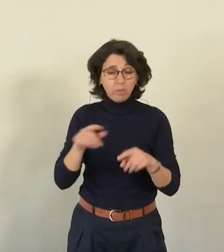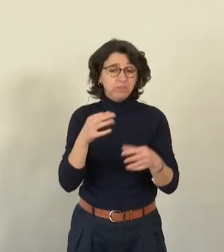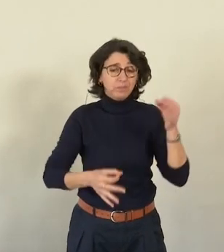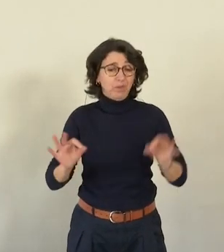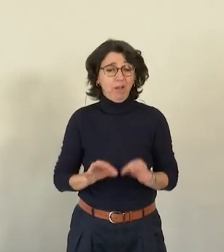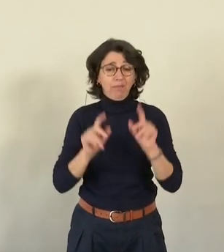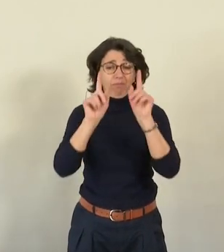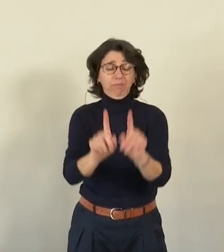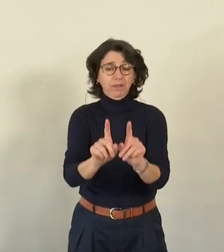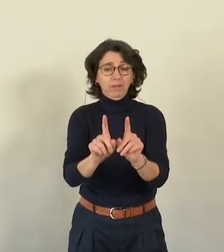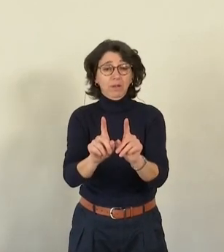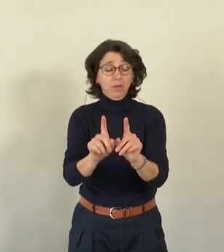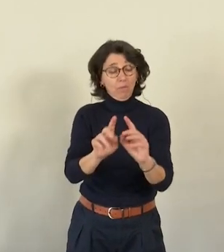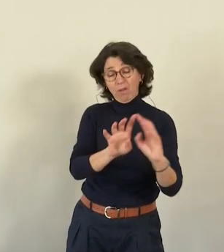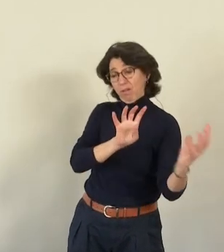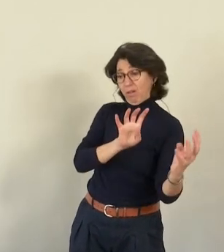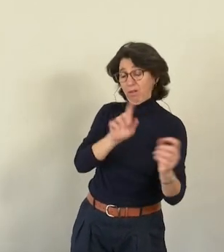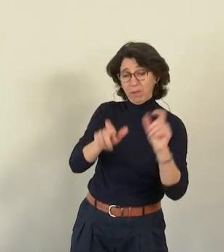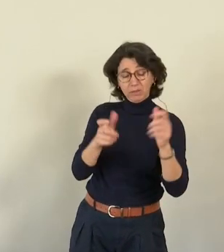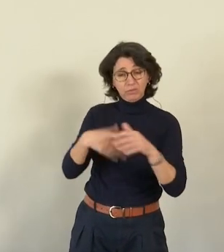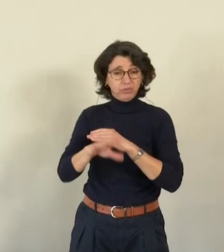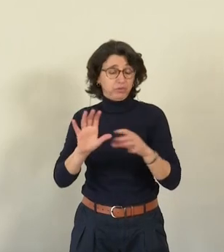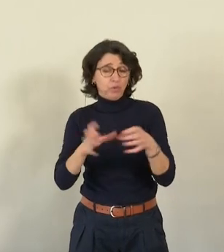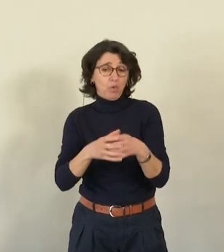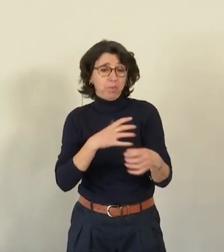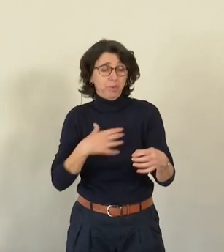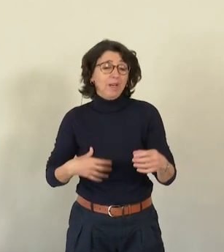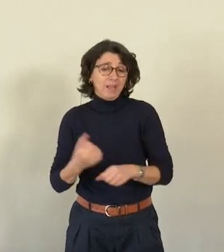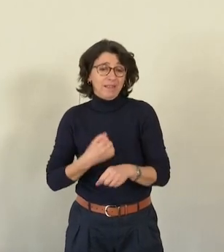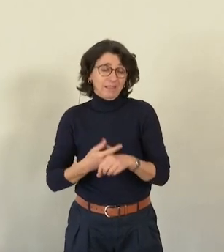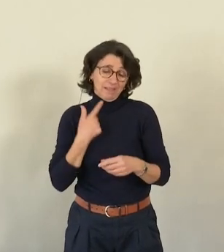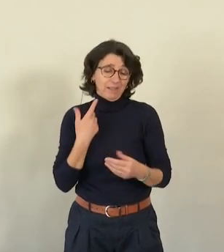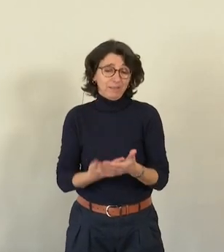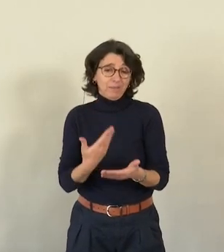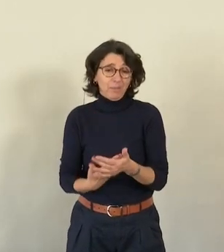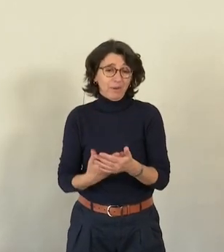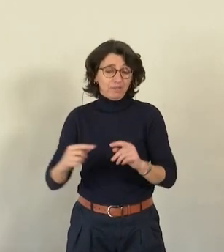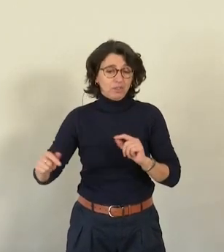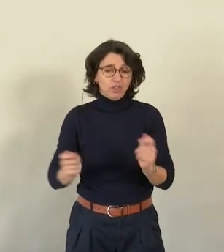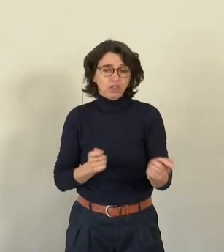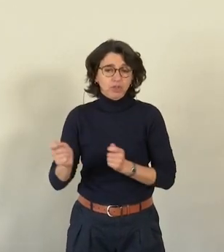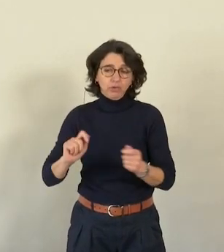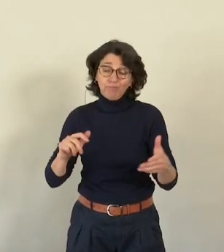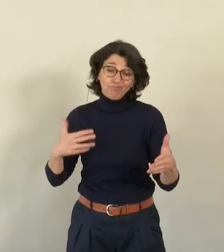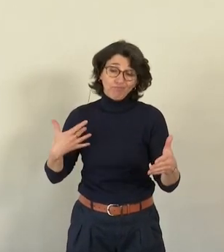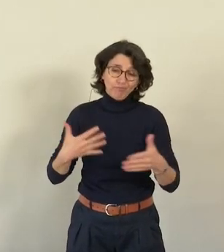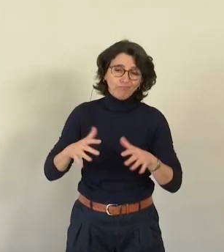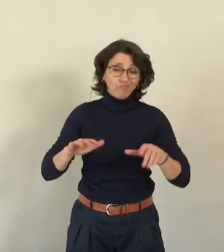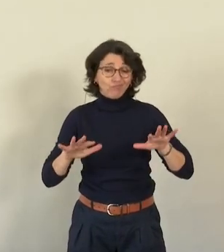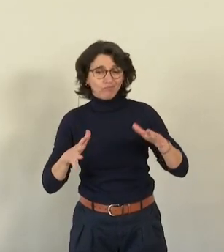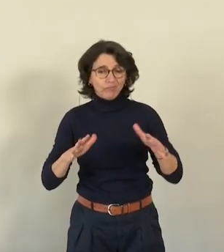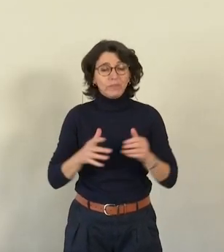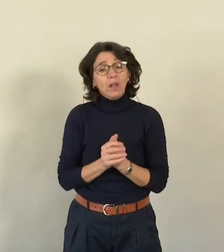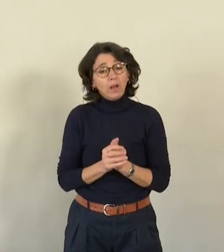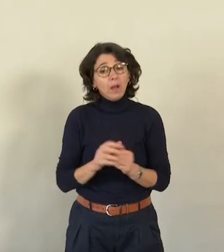personnel sont significatif d'un mode de gestion et s'agissant du restaurant Le 5 rappelons que le conflit porte sur une